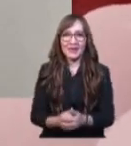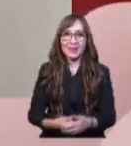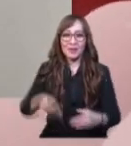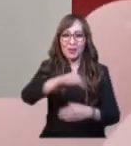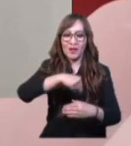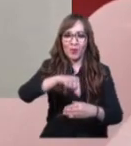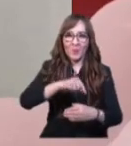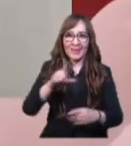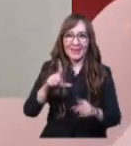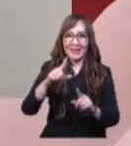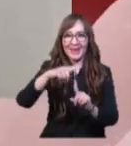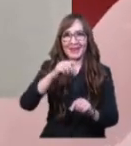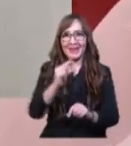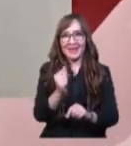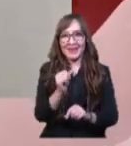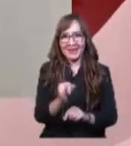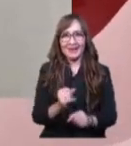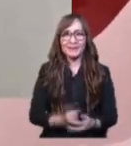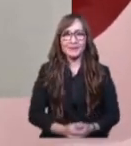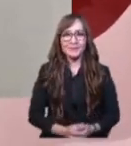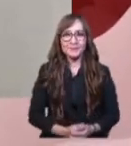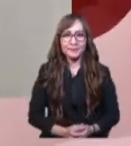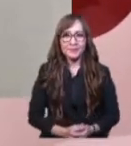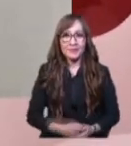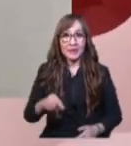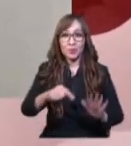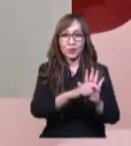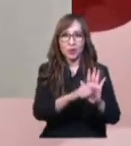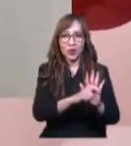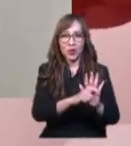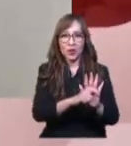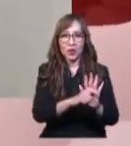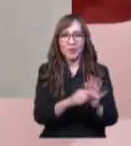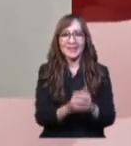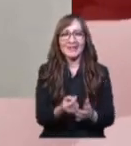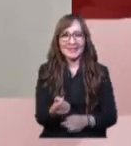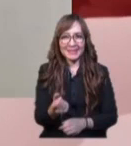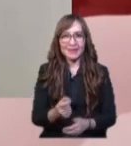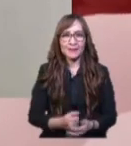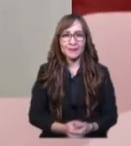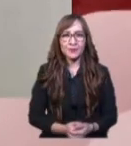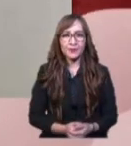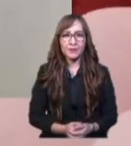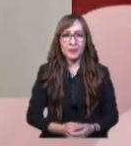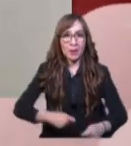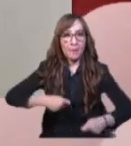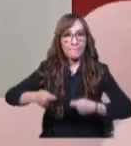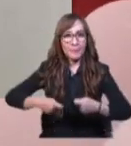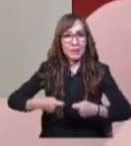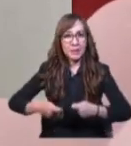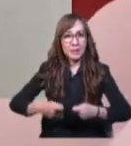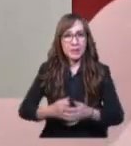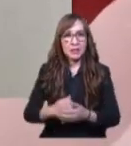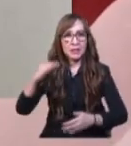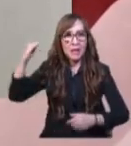Nah, itu contoh kecil ya untuk menjadi kreatif. Nah, aku nggak tahu bisnisnya Kak